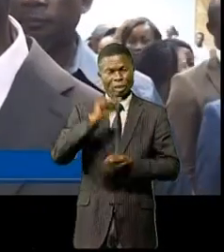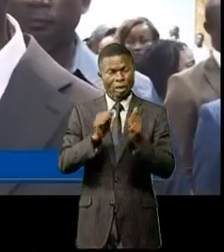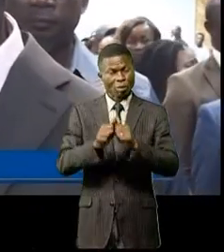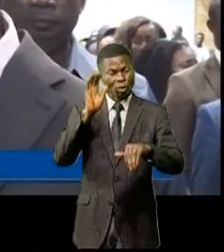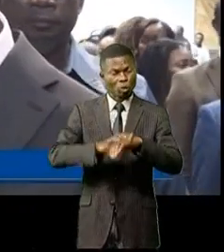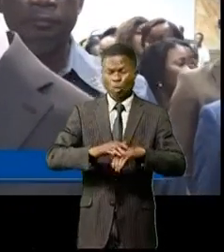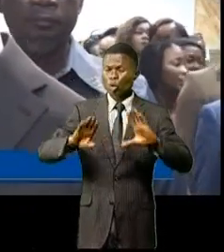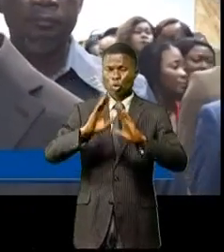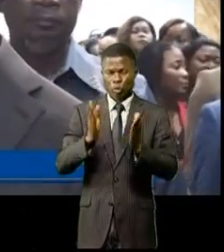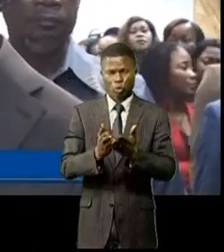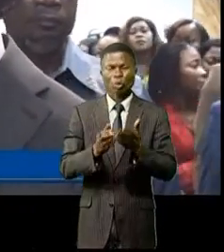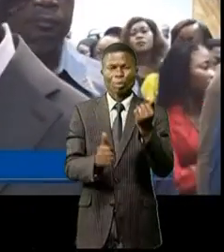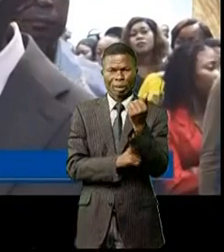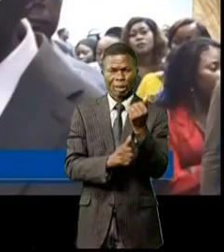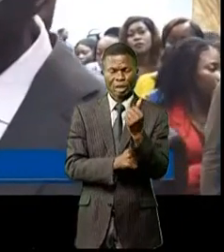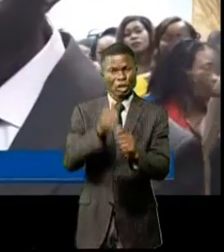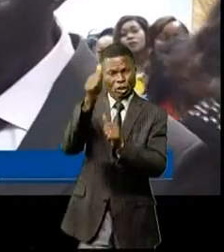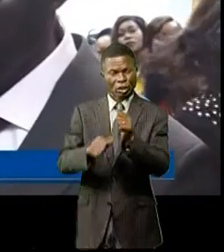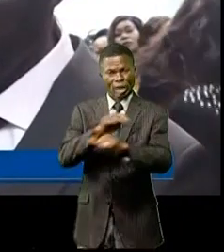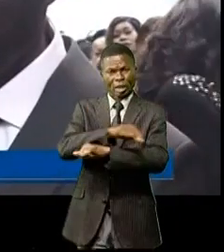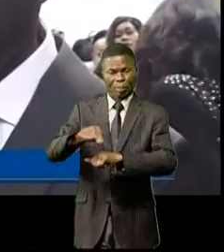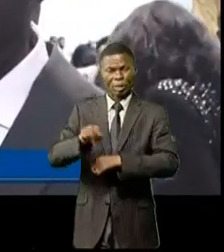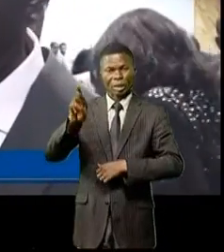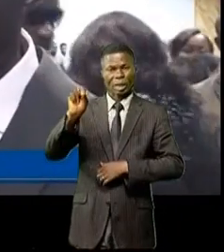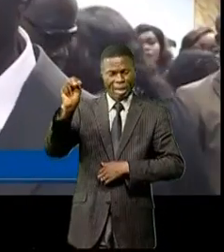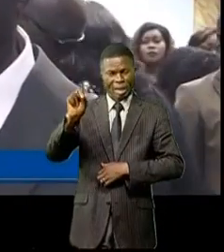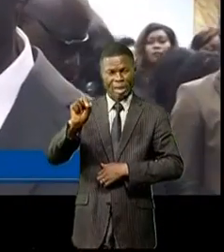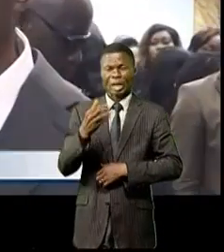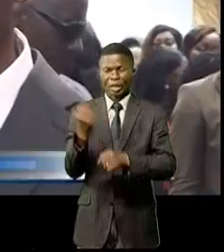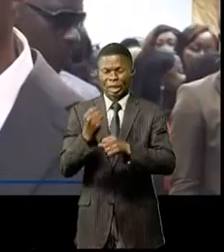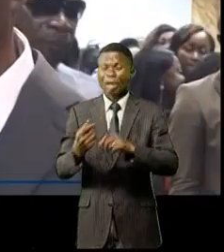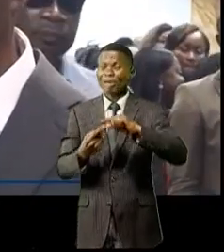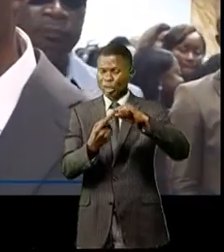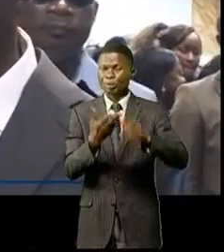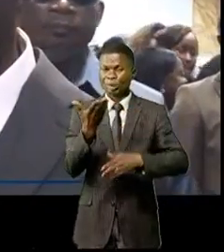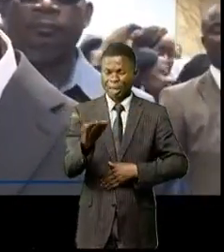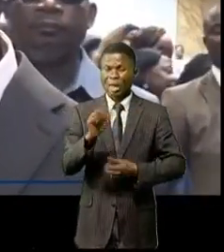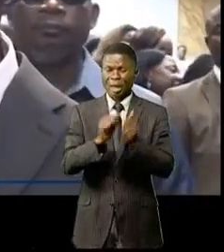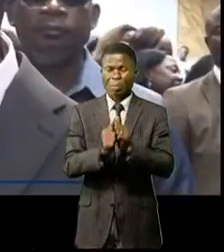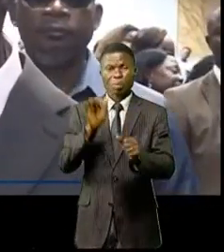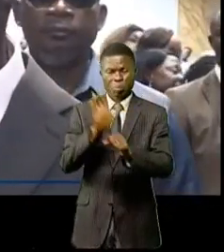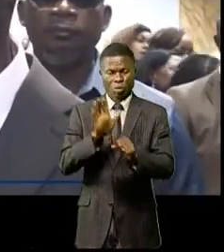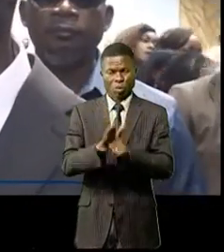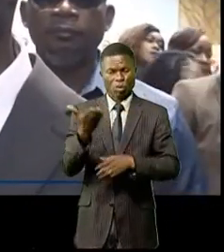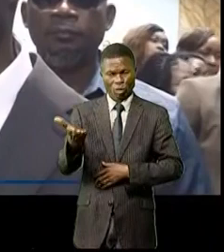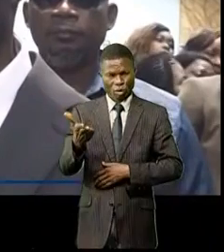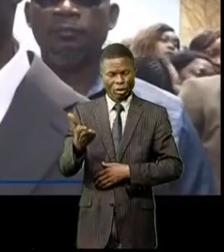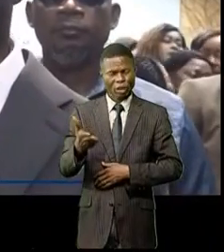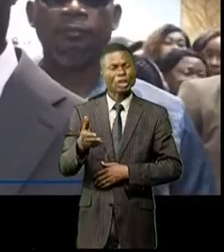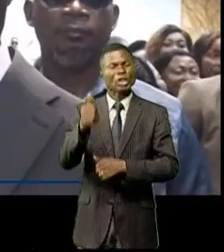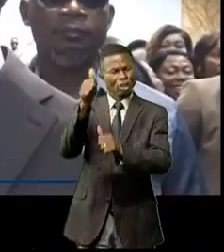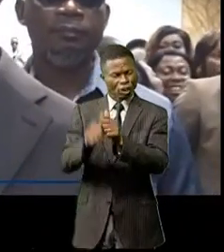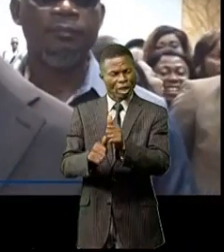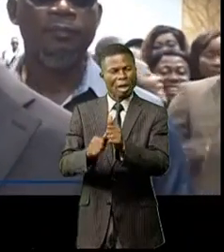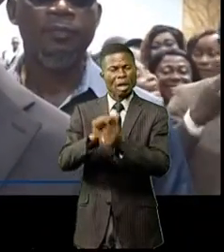niveaux. C'est vrai, chaque compartiment de la RTNC a ses spécificités, mais les problèmes sont vraiment inhérents. Dans tout le secteur, on a des problèmes